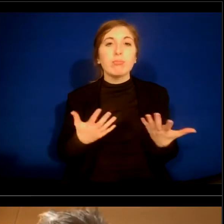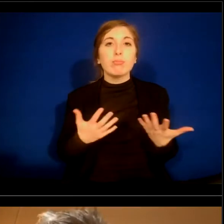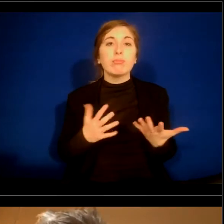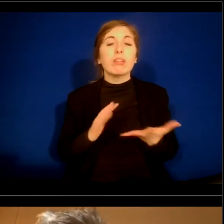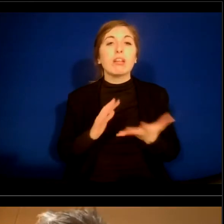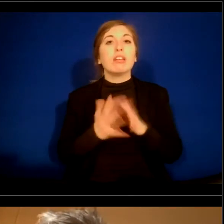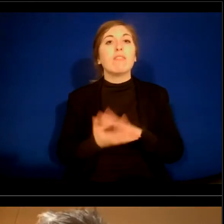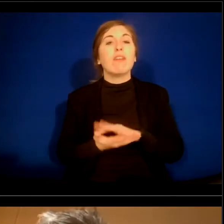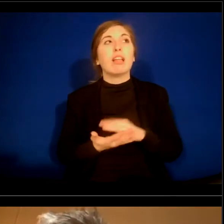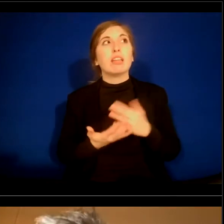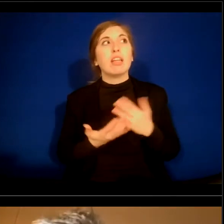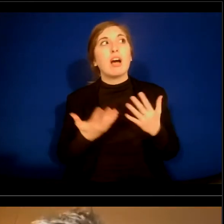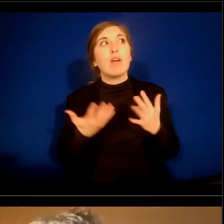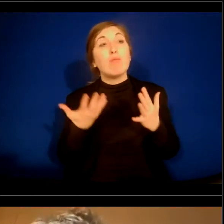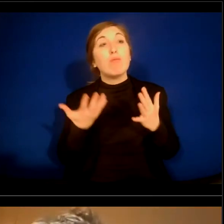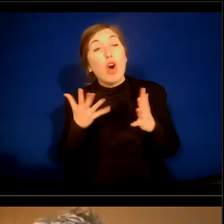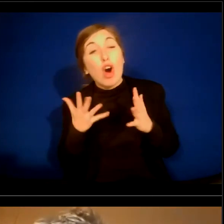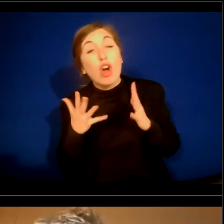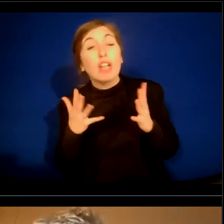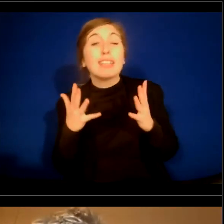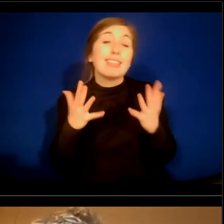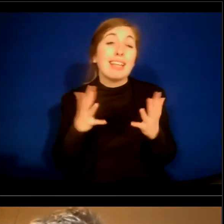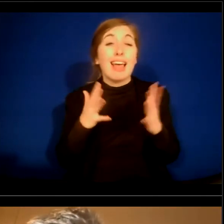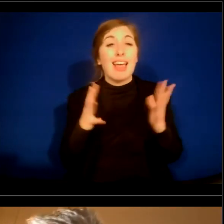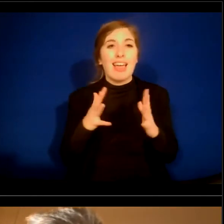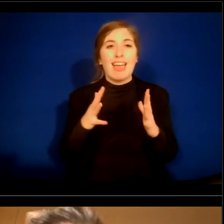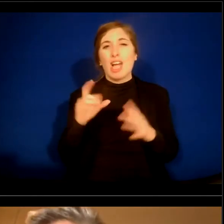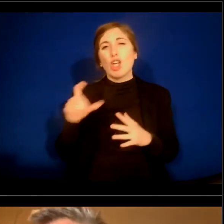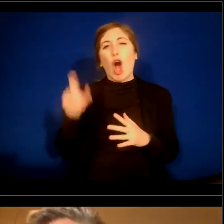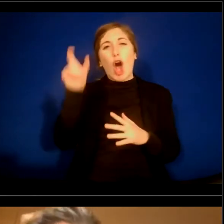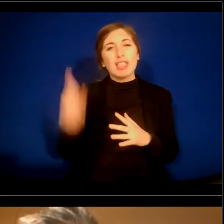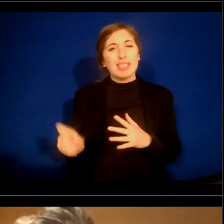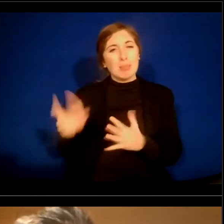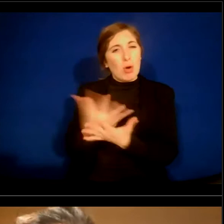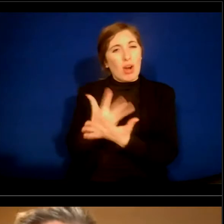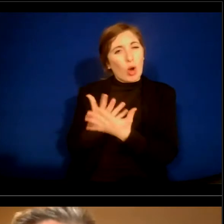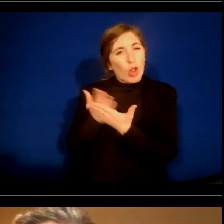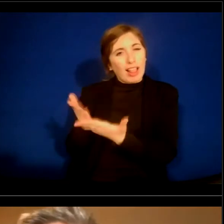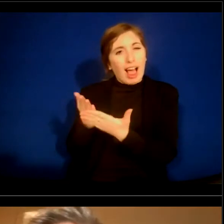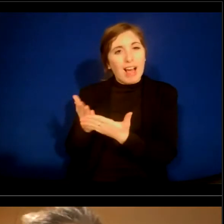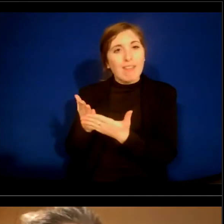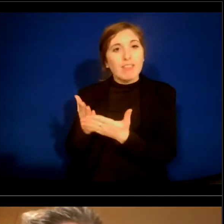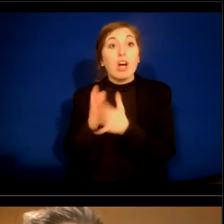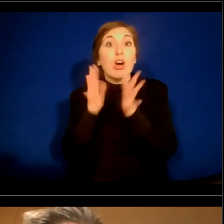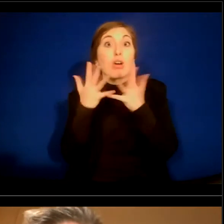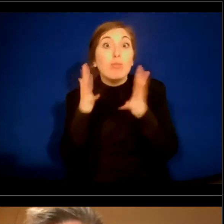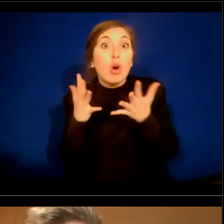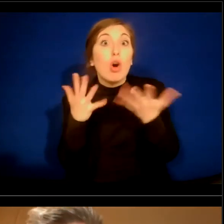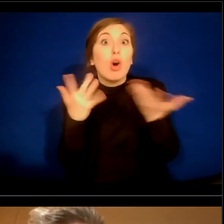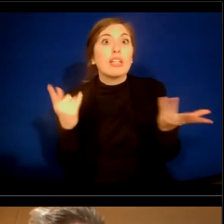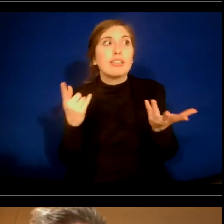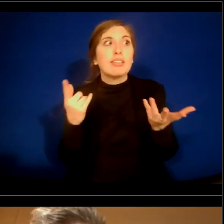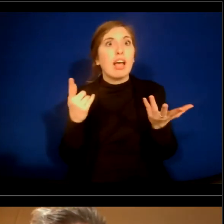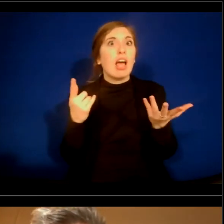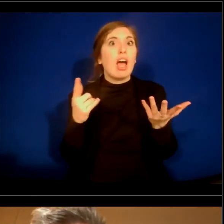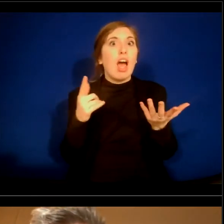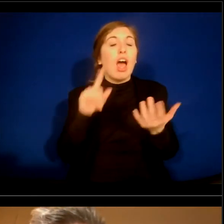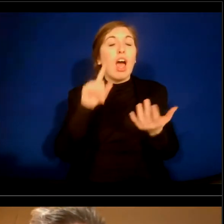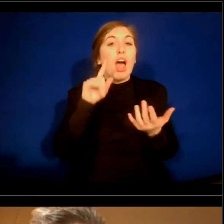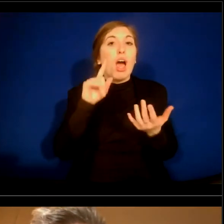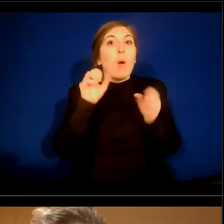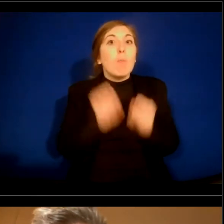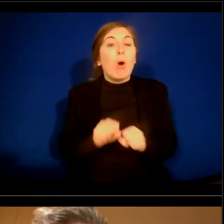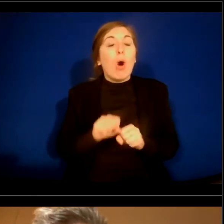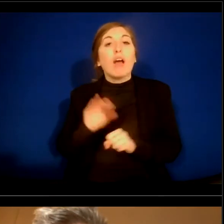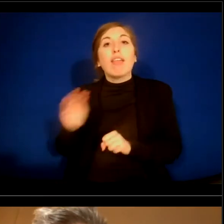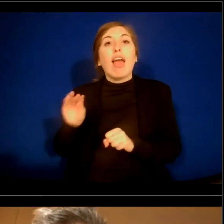anche forse l'ipotesi, un po' come raccontava Cosimo in questo caso, forse di avvalersi poi degli stessi rifugiati o di provare a farlo,